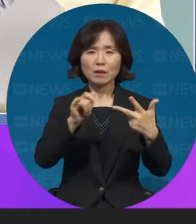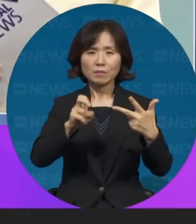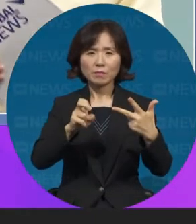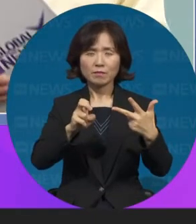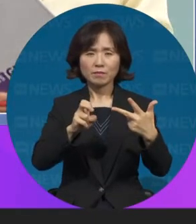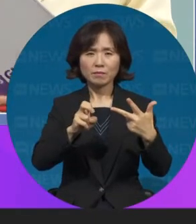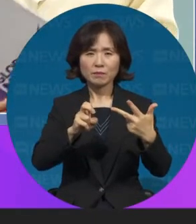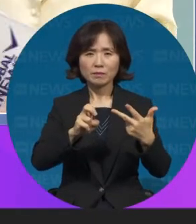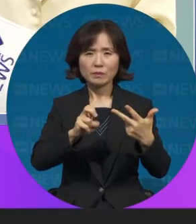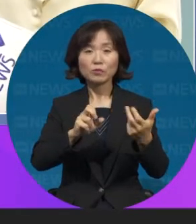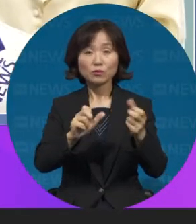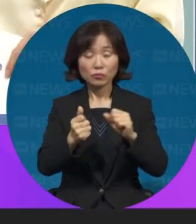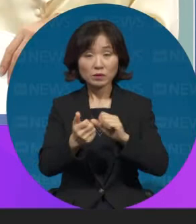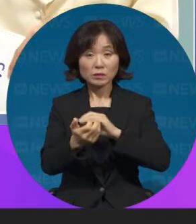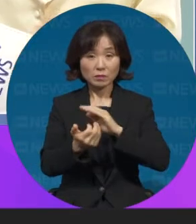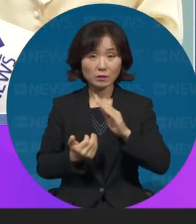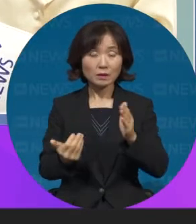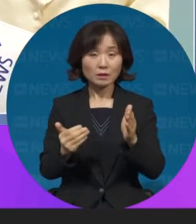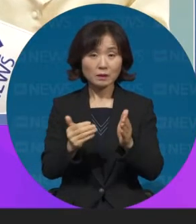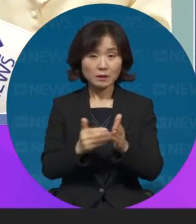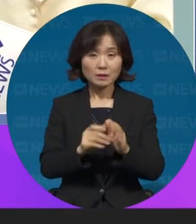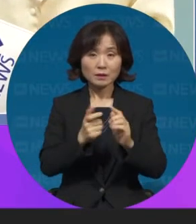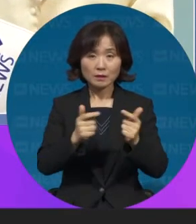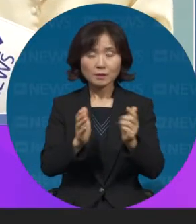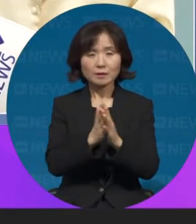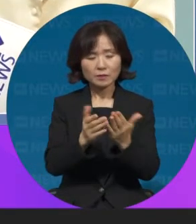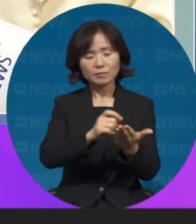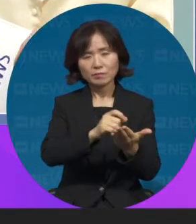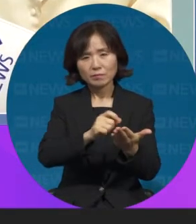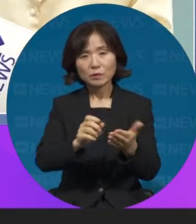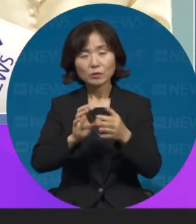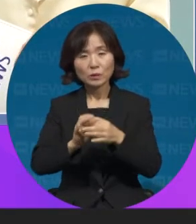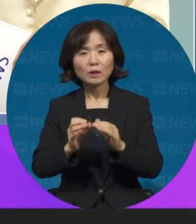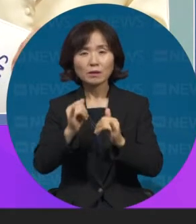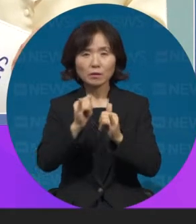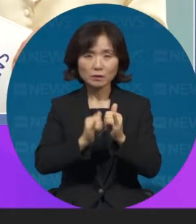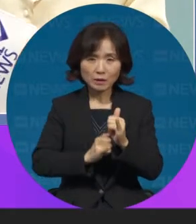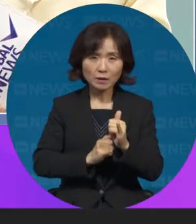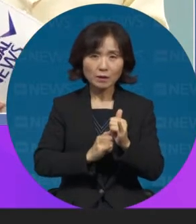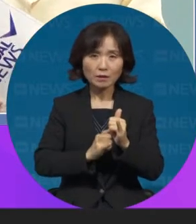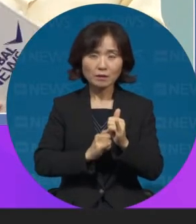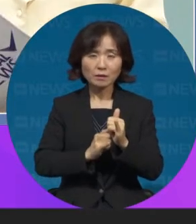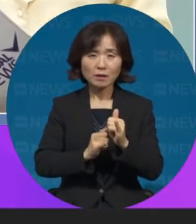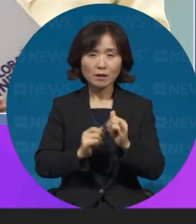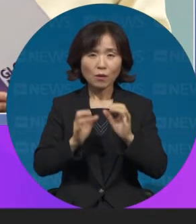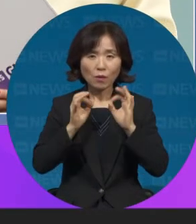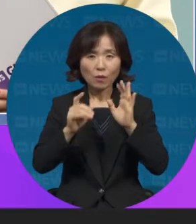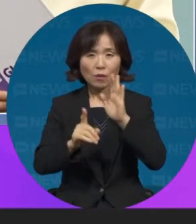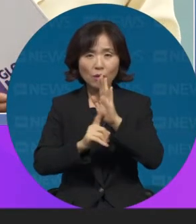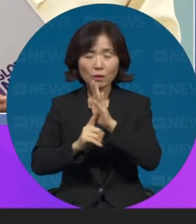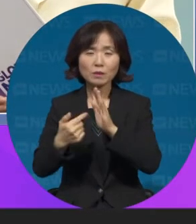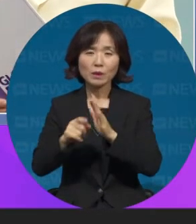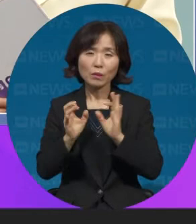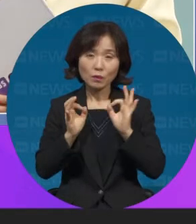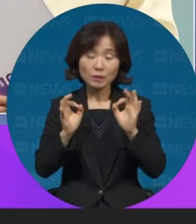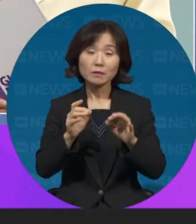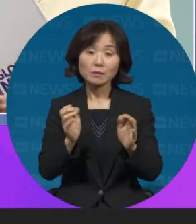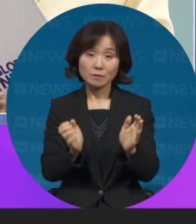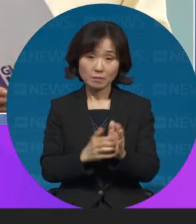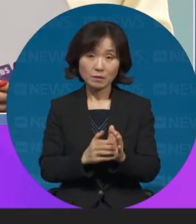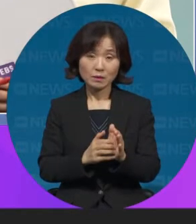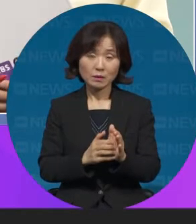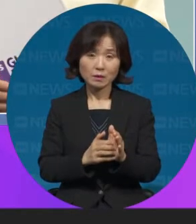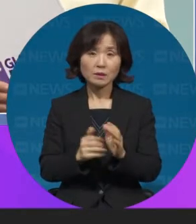떠나기 전까지도 다양한 저서를 통해 역사를 알리는 일에 열정을 보였다고 전했는데요. 또 하나의 위인이 우리